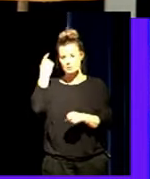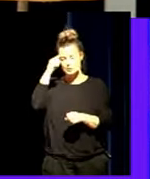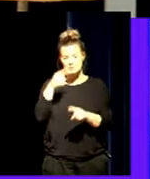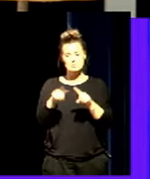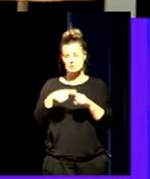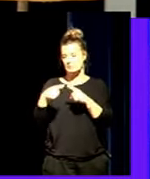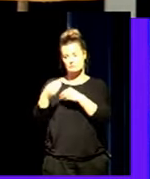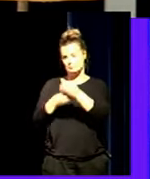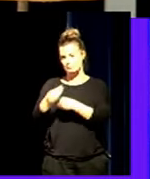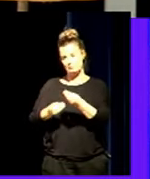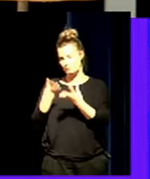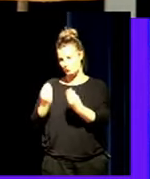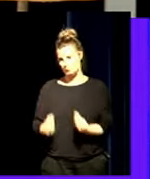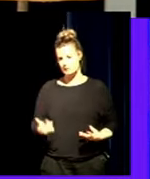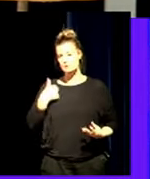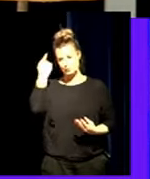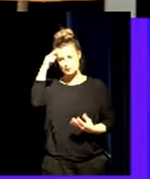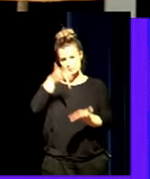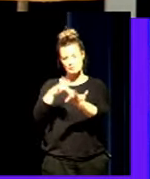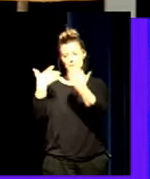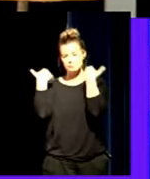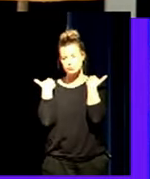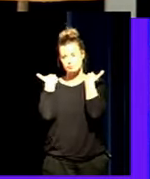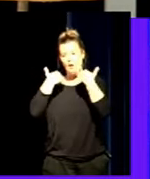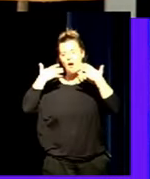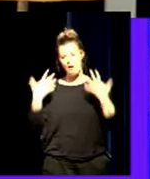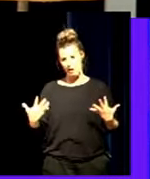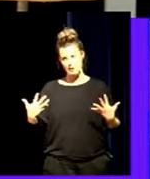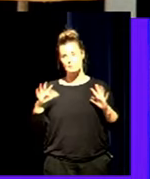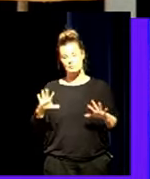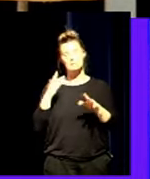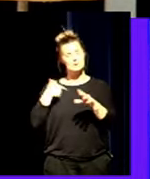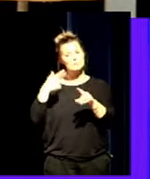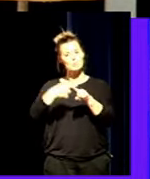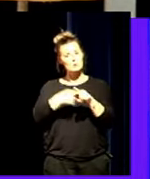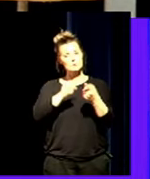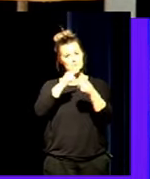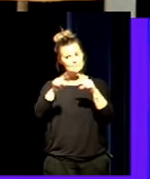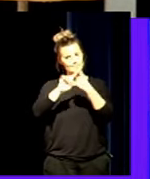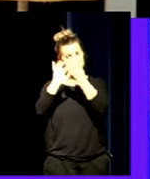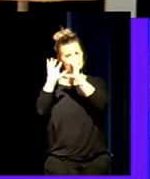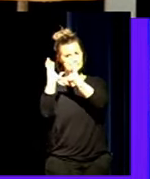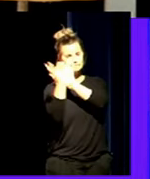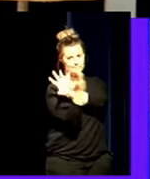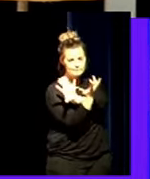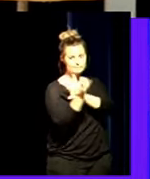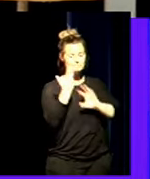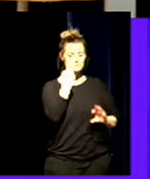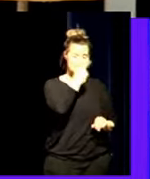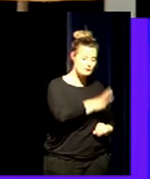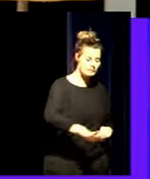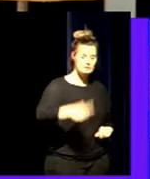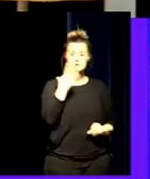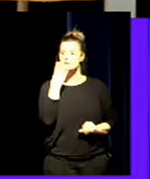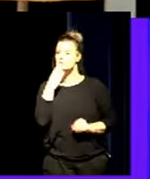deko zola, baina gauza aldatzen doaz. Alde batetik bai hezkuntza maila, baina baita ere nerabek eta aurrek jasotzen ari direna